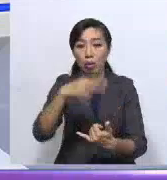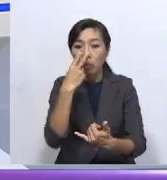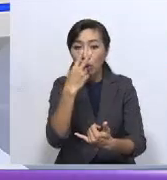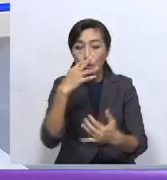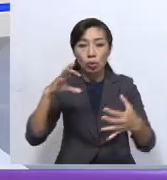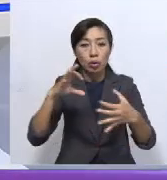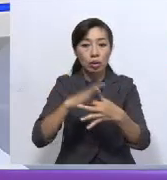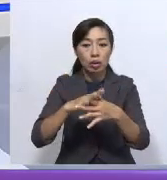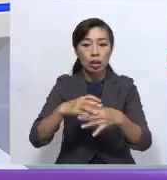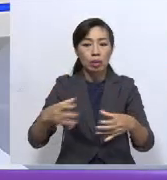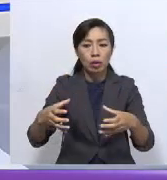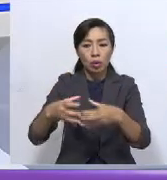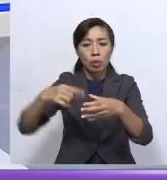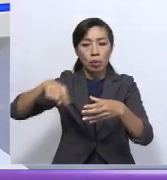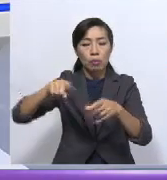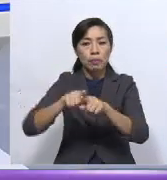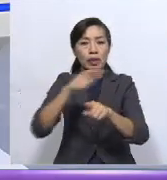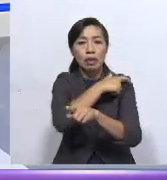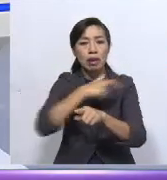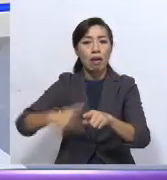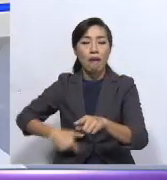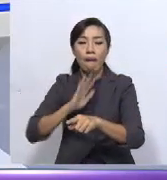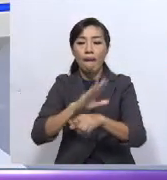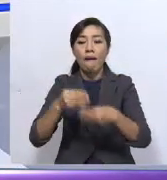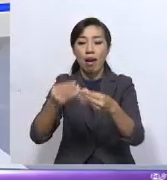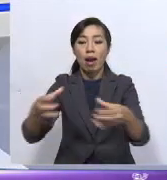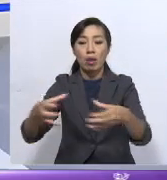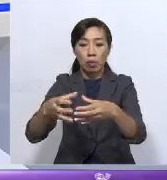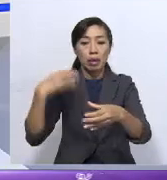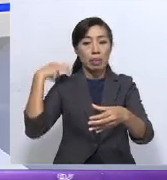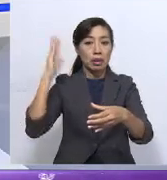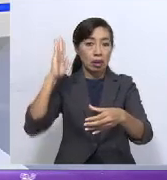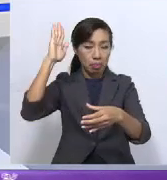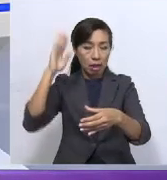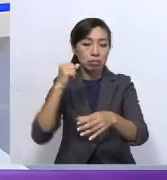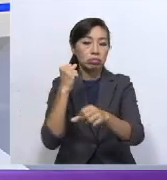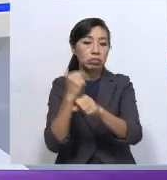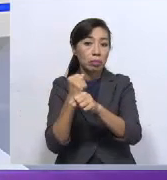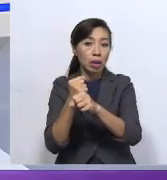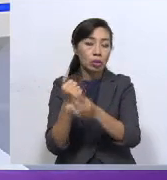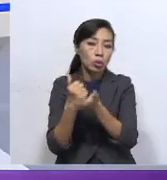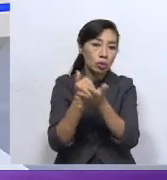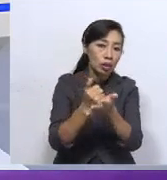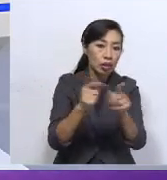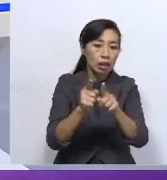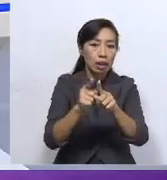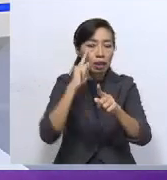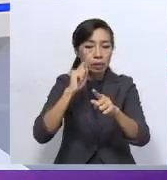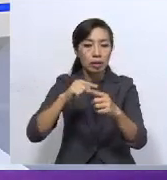ไปติดตามการทำงานของหน่วยพระราชทานและประชาชนจิตอาสาเราทำความดีด้วยหัวใจค่ะที่ช่วยการร่วมกันพัฒนาป